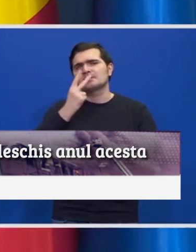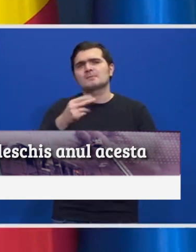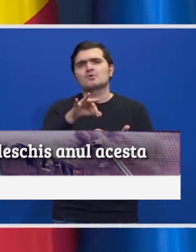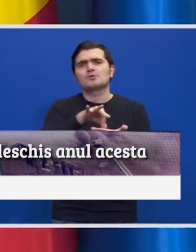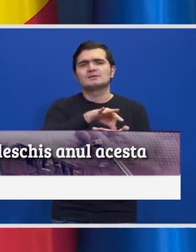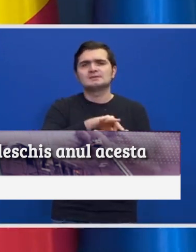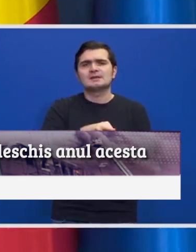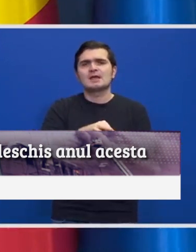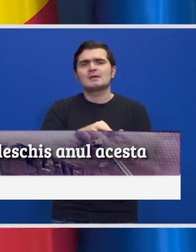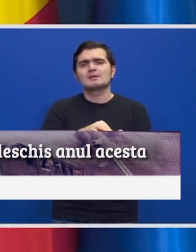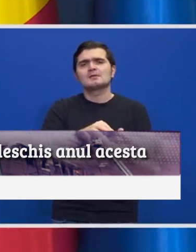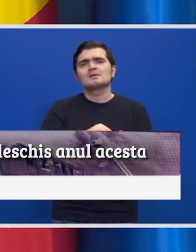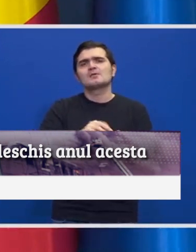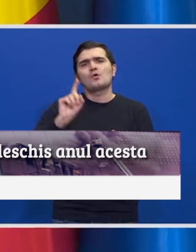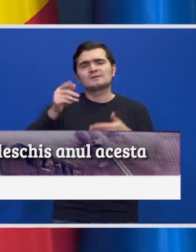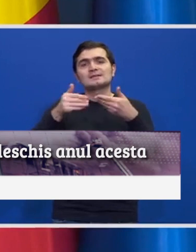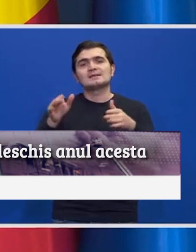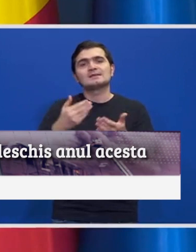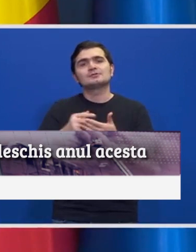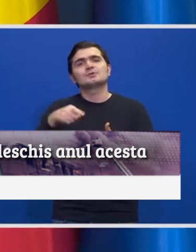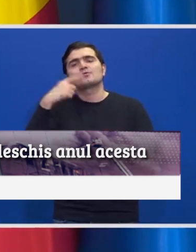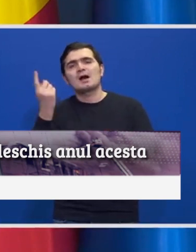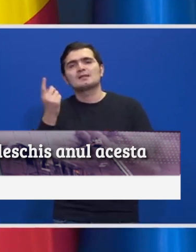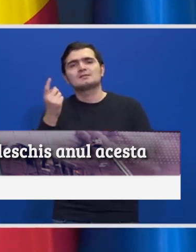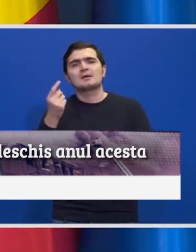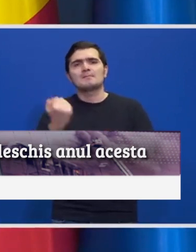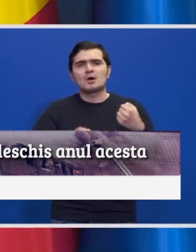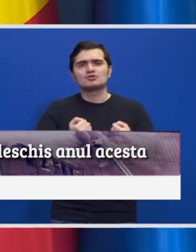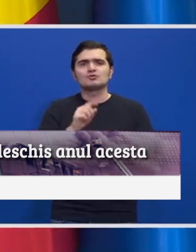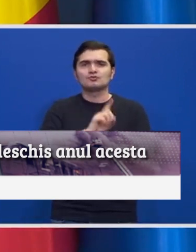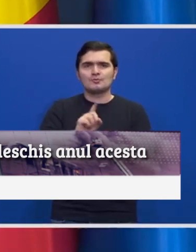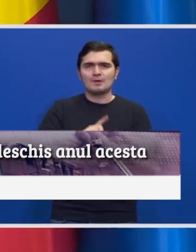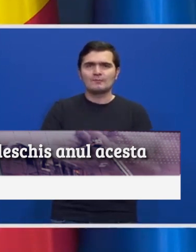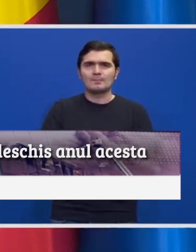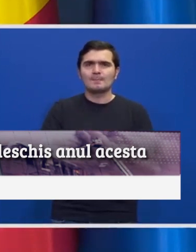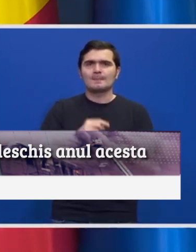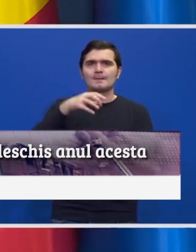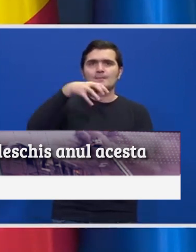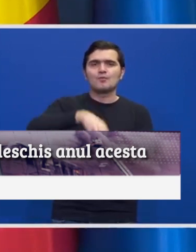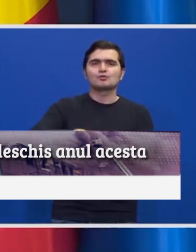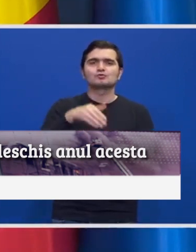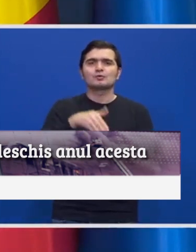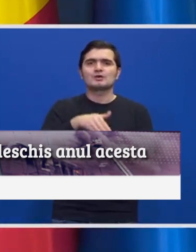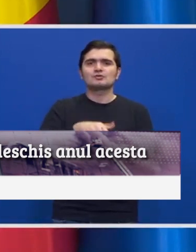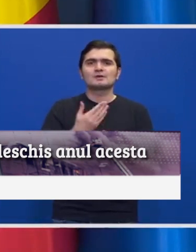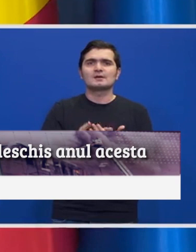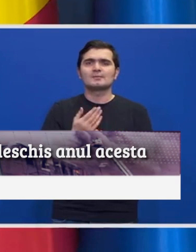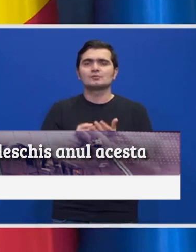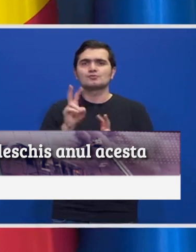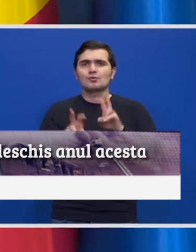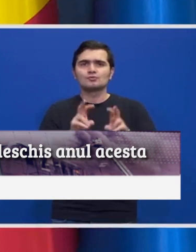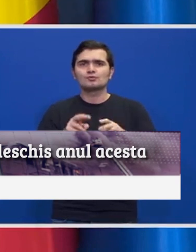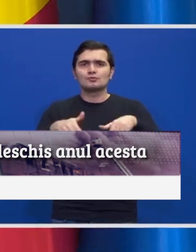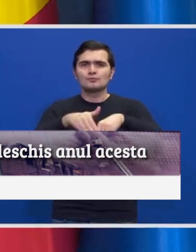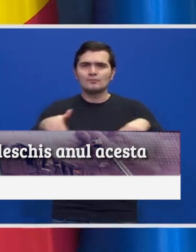infrastructură și pentru alte tipuri de vehicule și de mărfuri. Posturile necesare efectuării controlului pentru frontiera de stat, respectiv